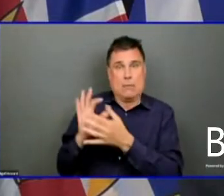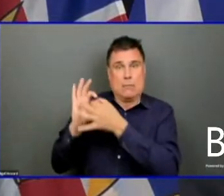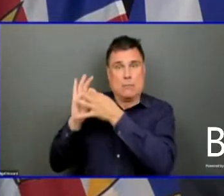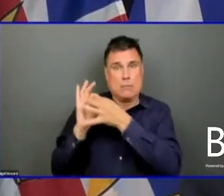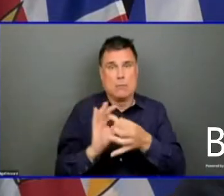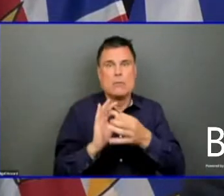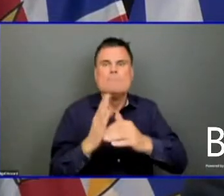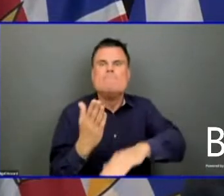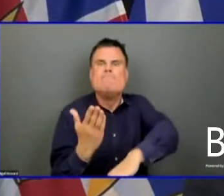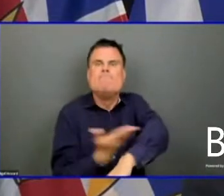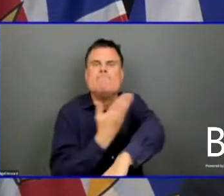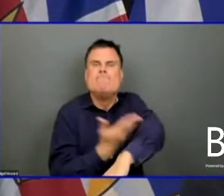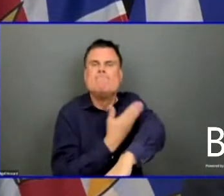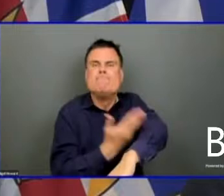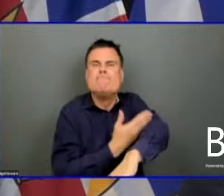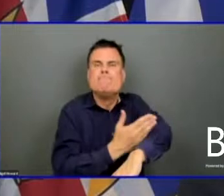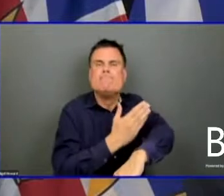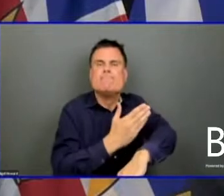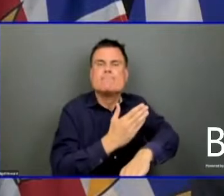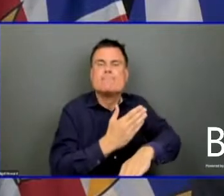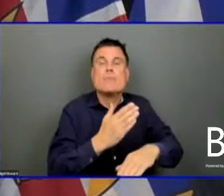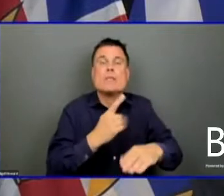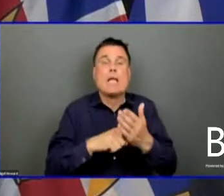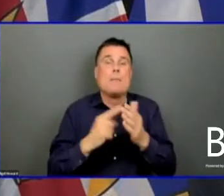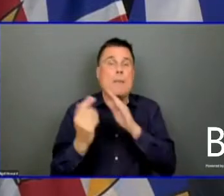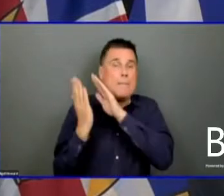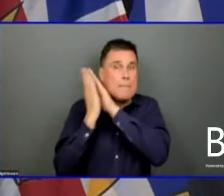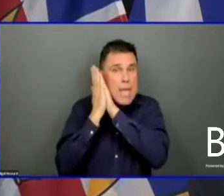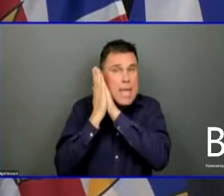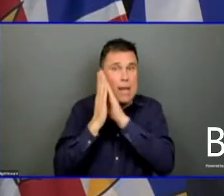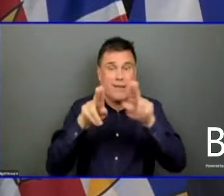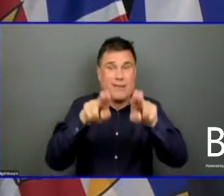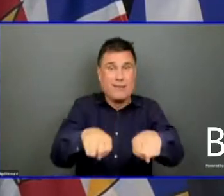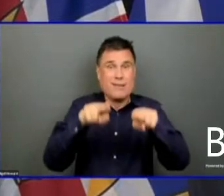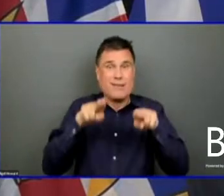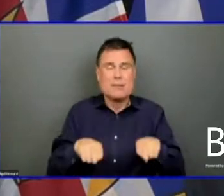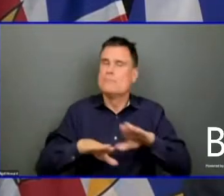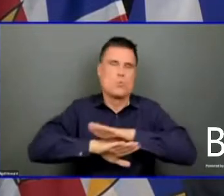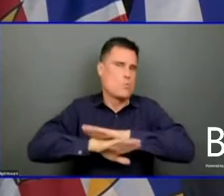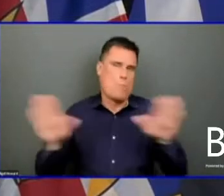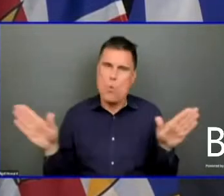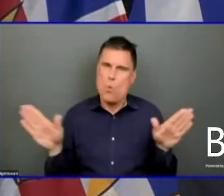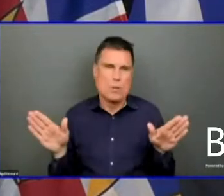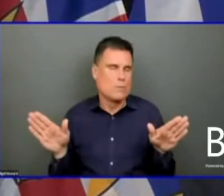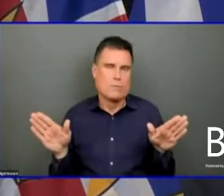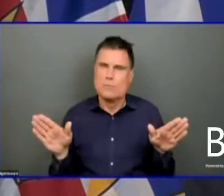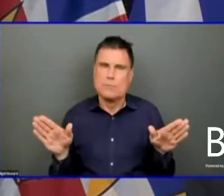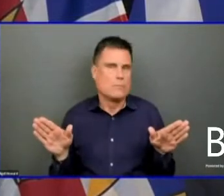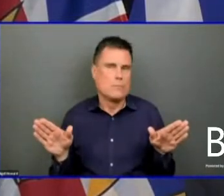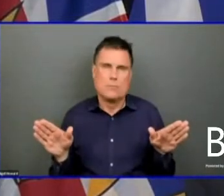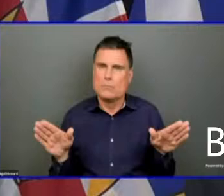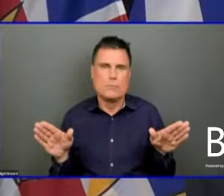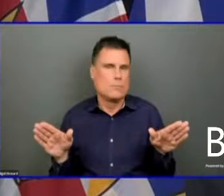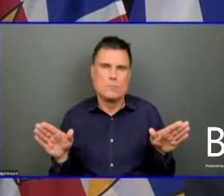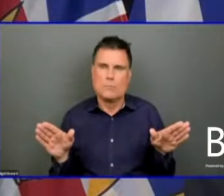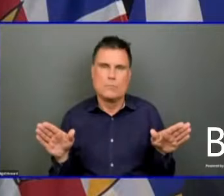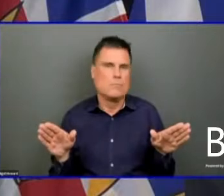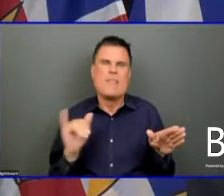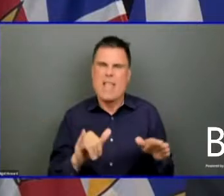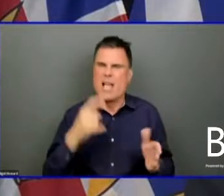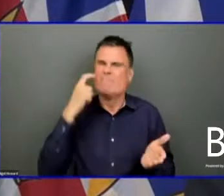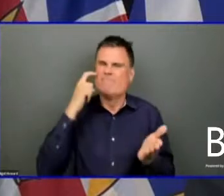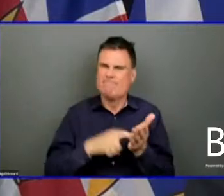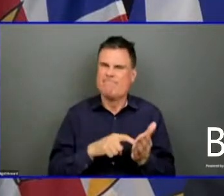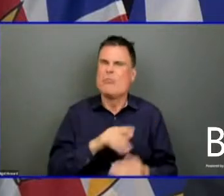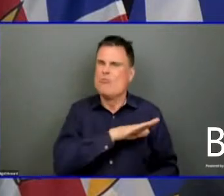那现在全省有4万多护理员工就是这么，所以这个费用开支很大。还有去年